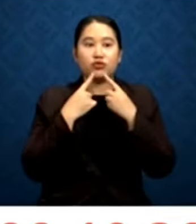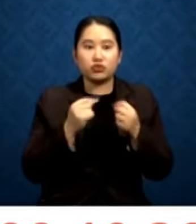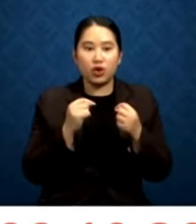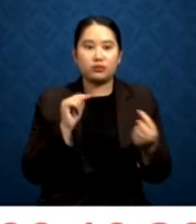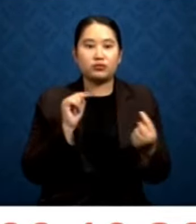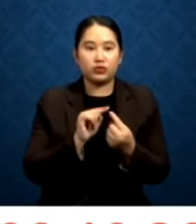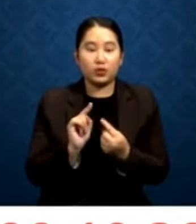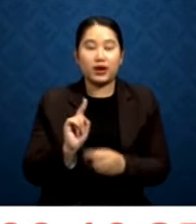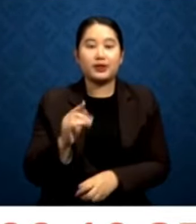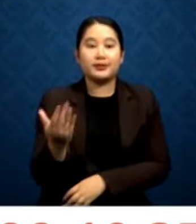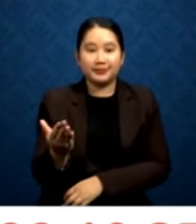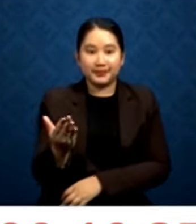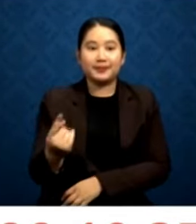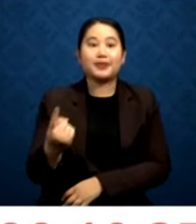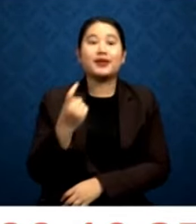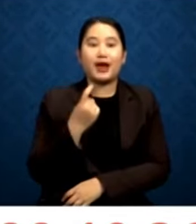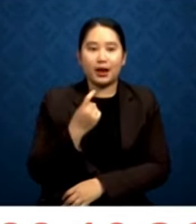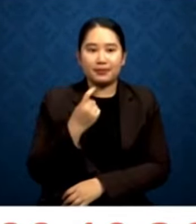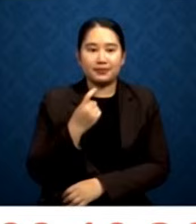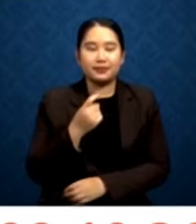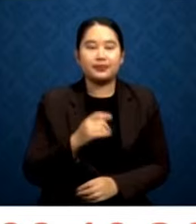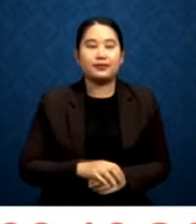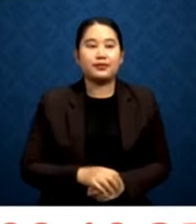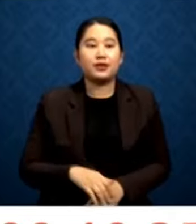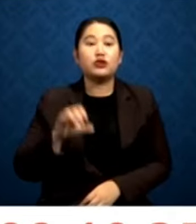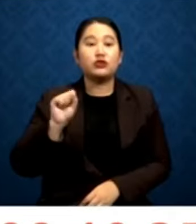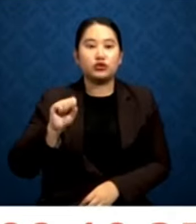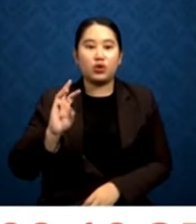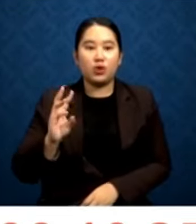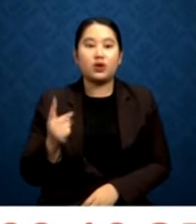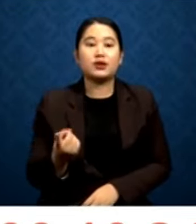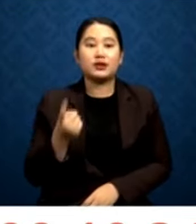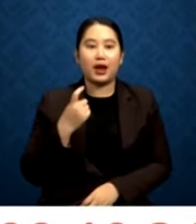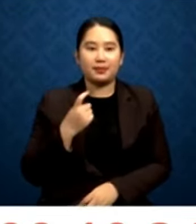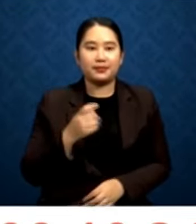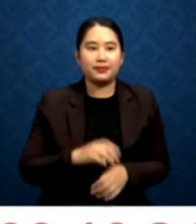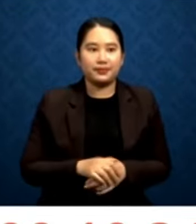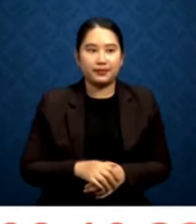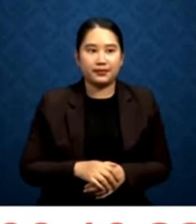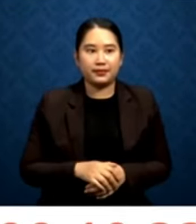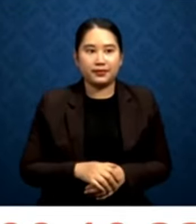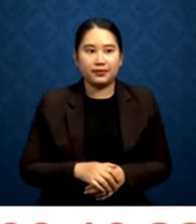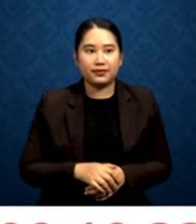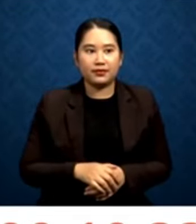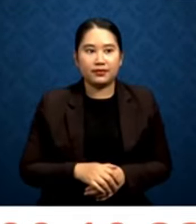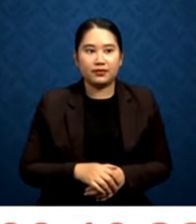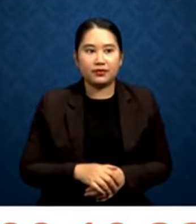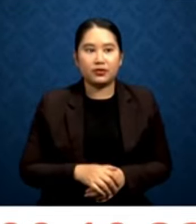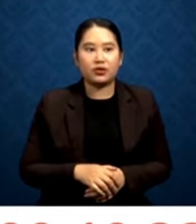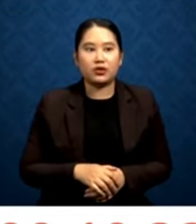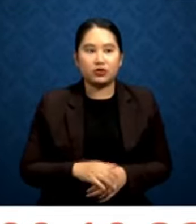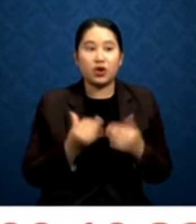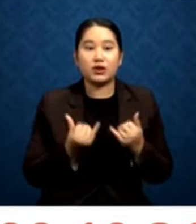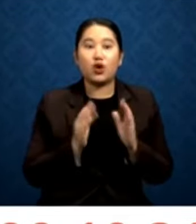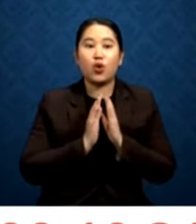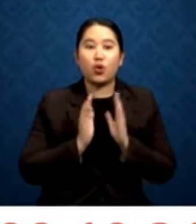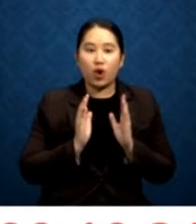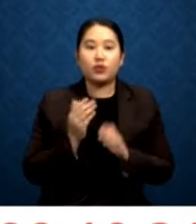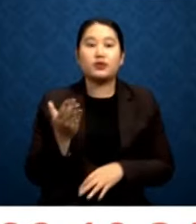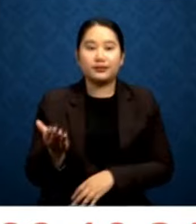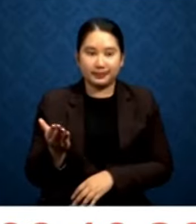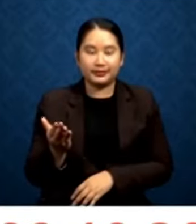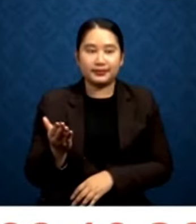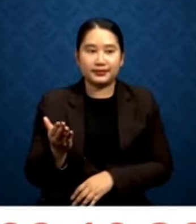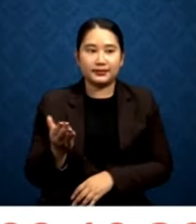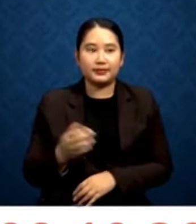า sheสมาชิกฮิทฤษา ซึ่งควพบคุณท่านสมาชิกท